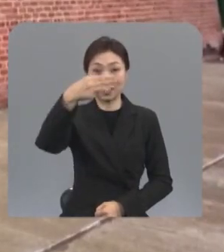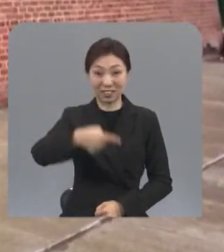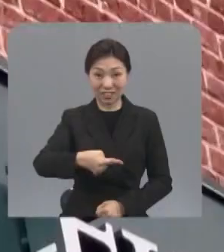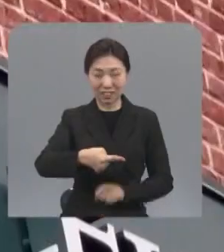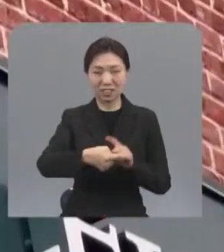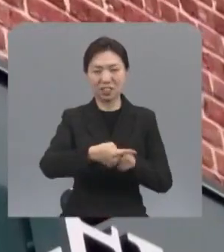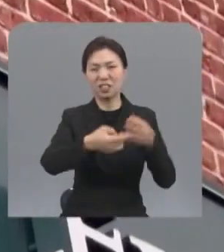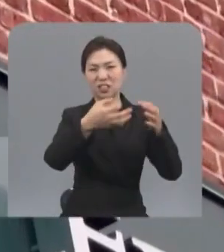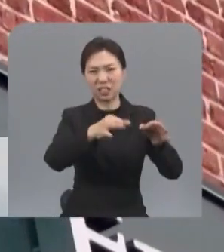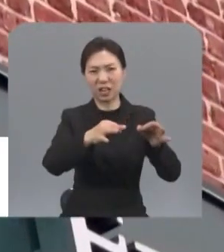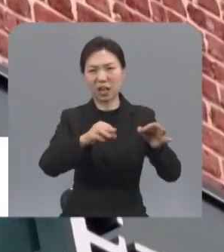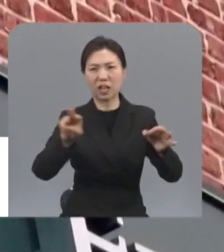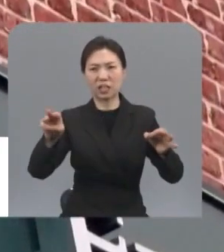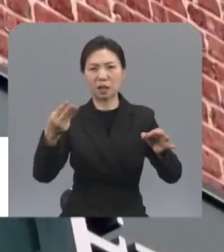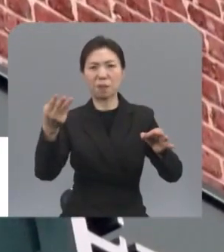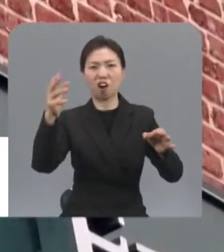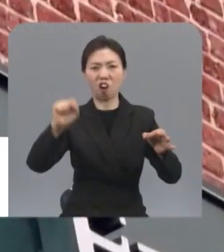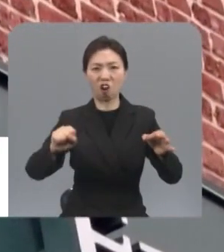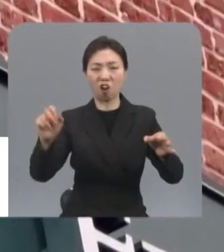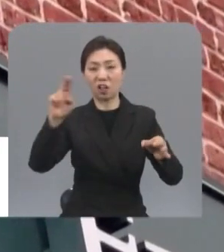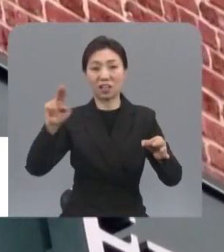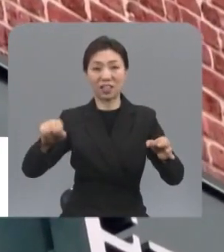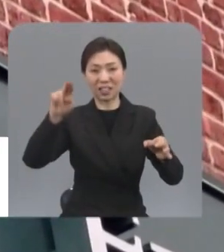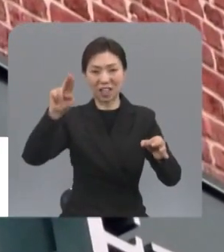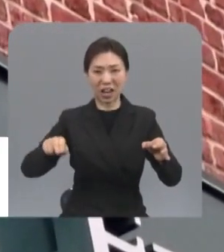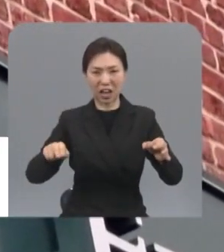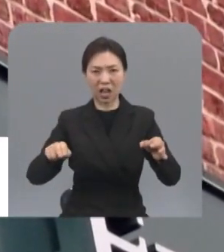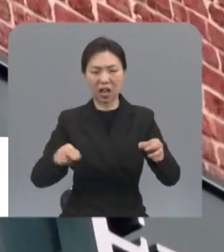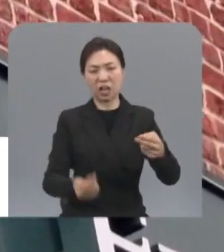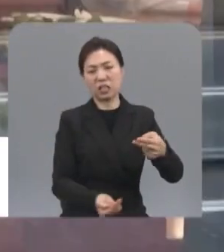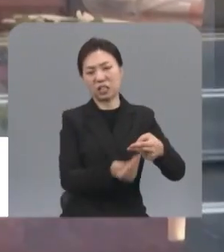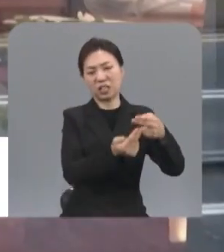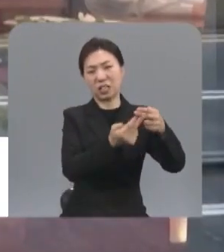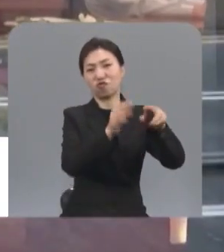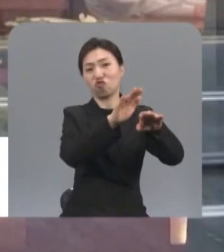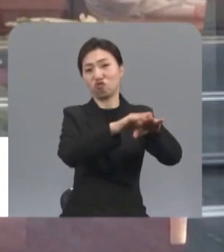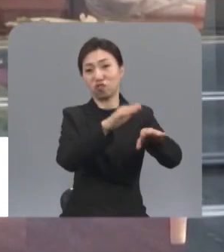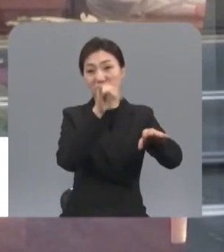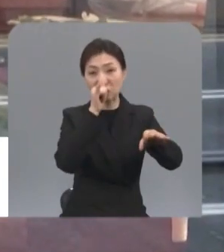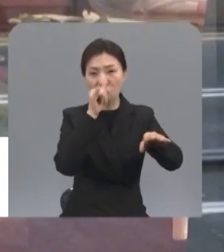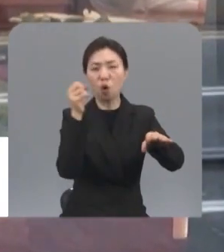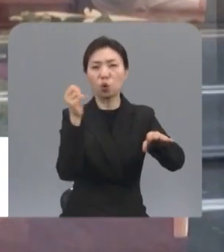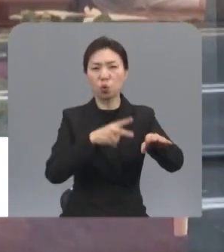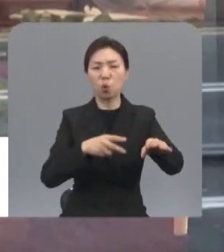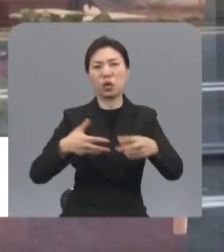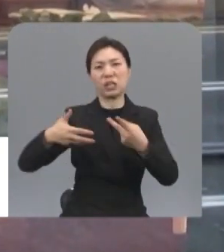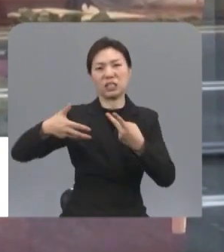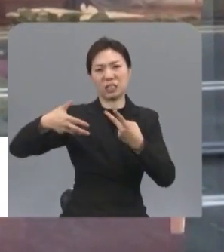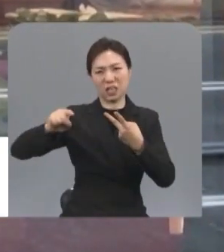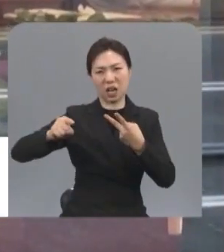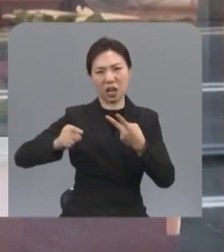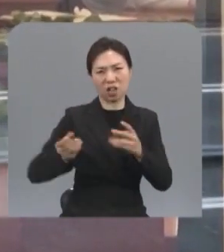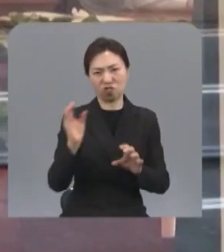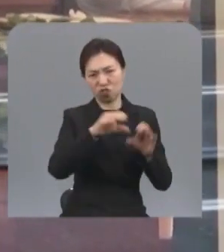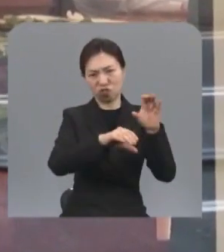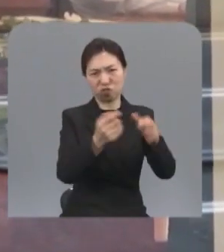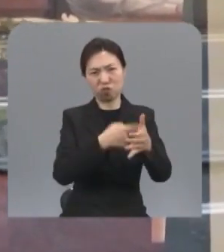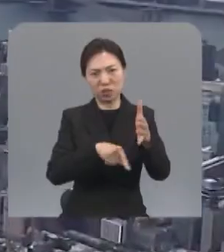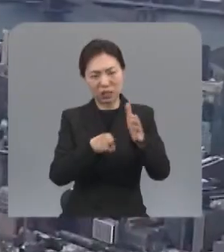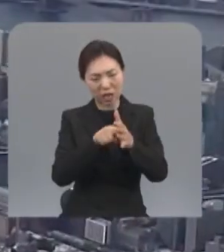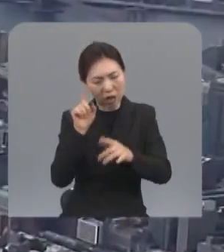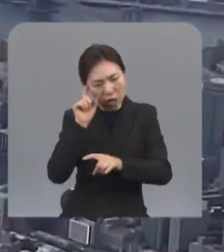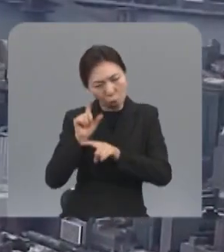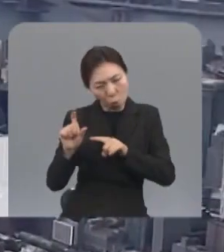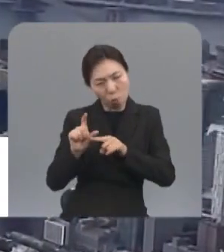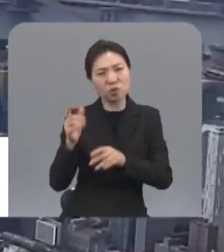긴급 예치하기로 한 미국 대형은행들이 직접 투자 등을 포함한 2차 구제안을 논의하고 있다는 언론 보도도 나왔습니다.